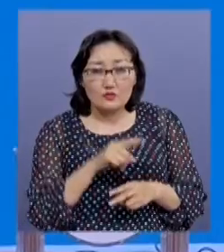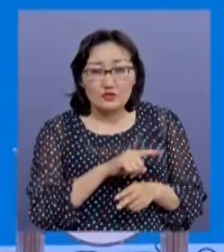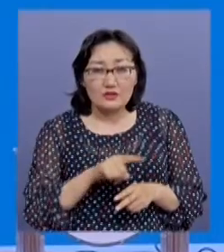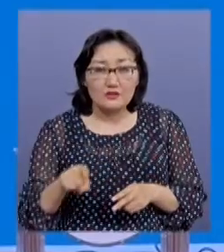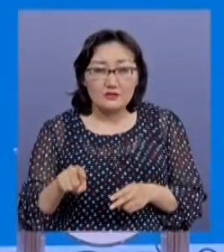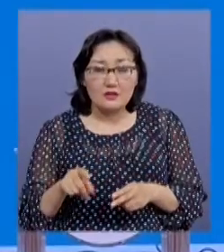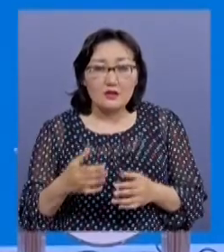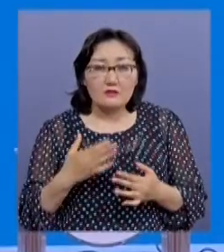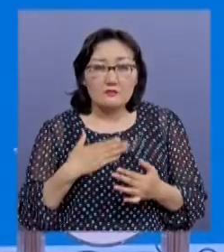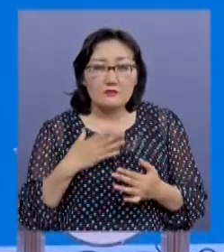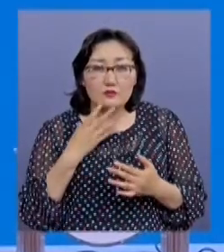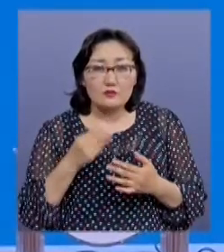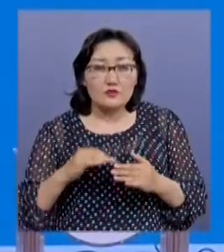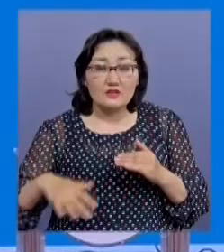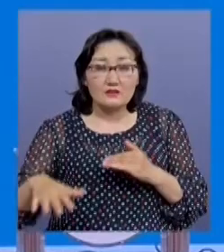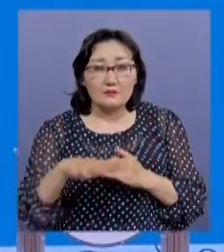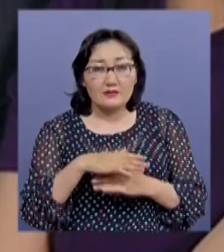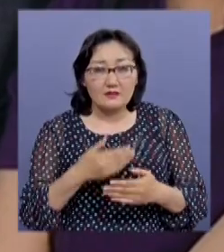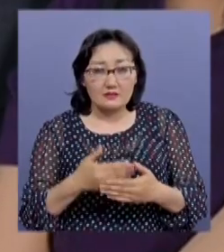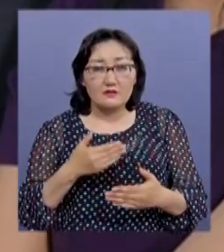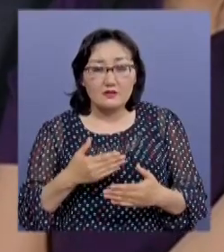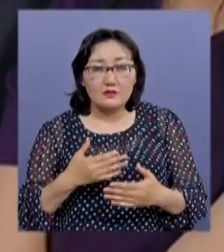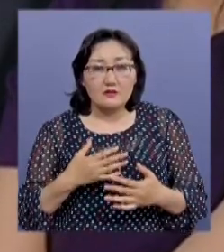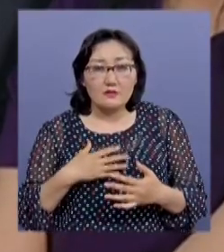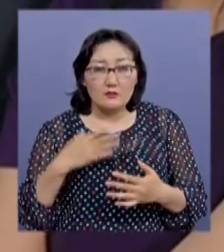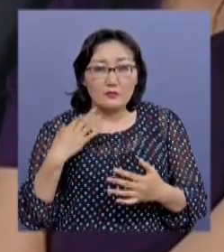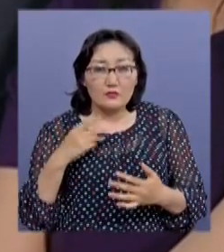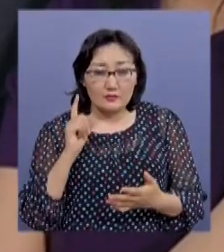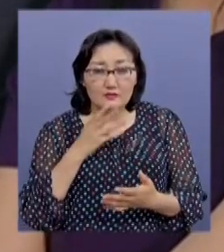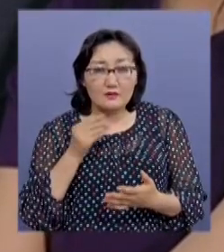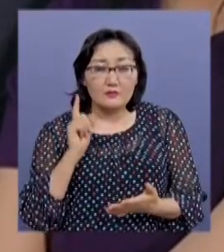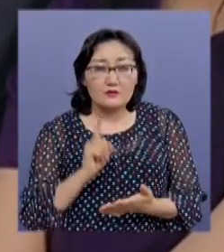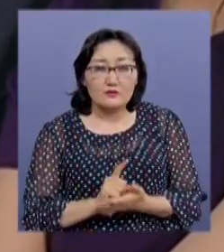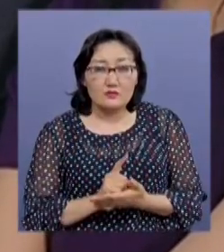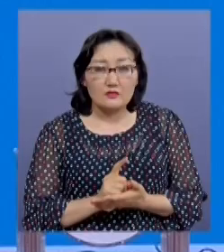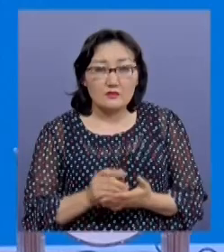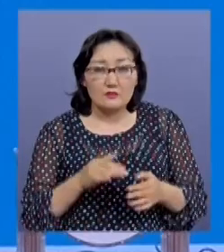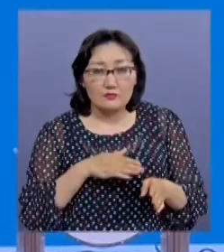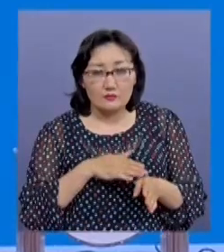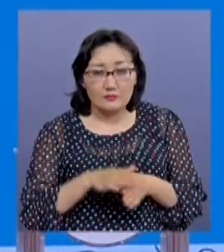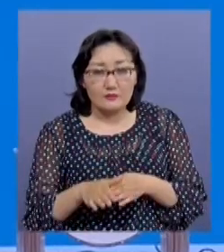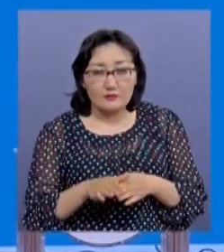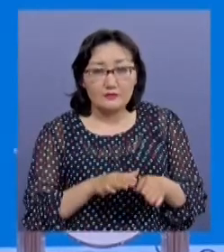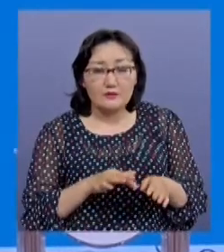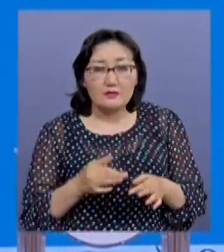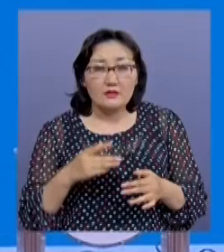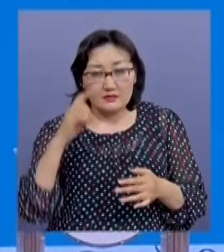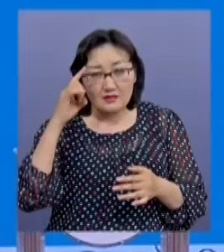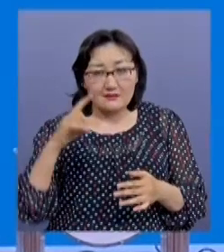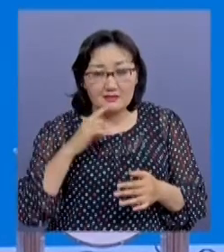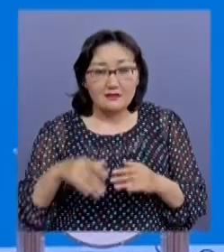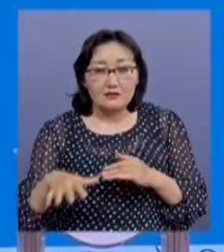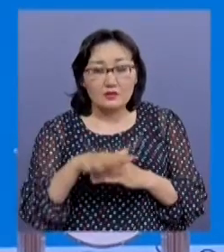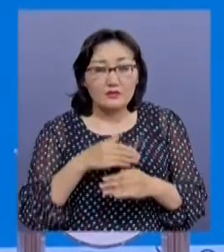кейін, мен халқымның алдында мойнымдағы парызымды біршама орындадым деп, қазағымның